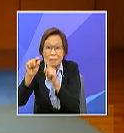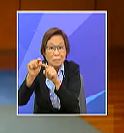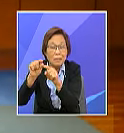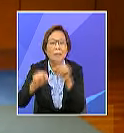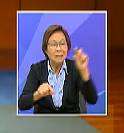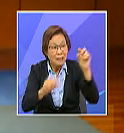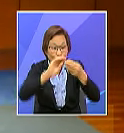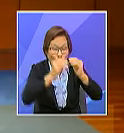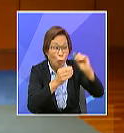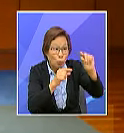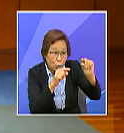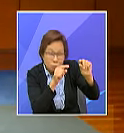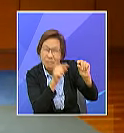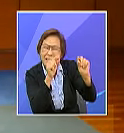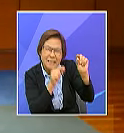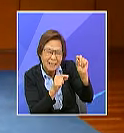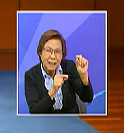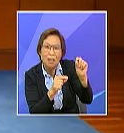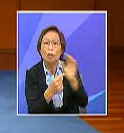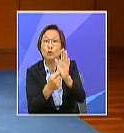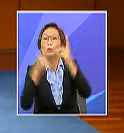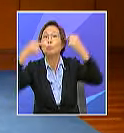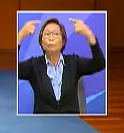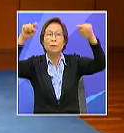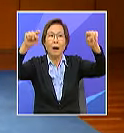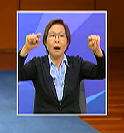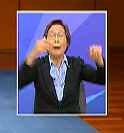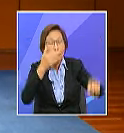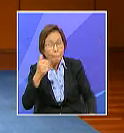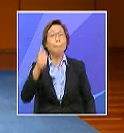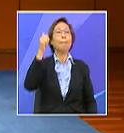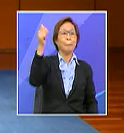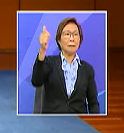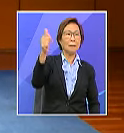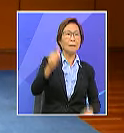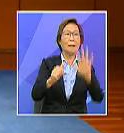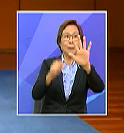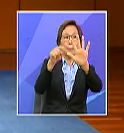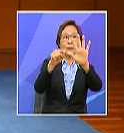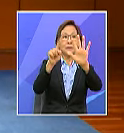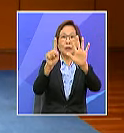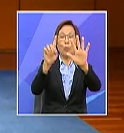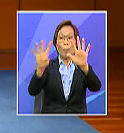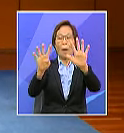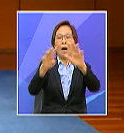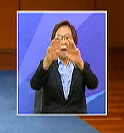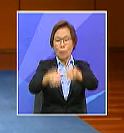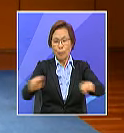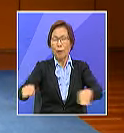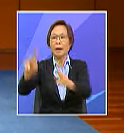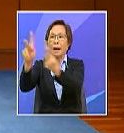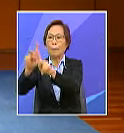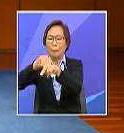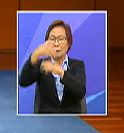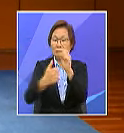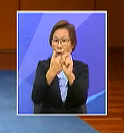menunjukkan bahwa pencapaiannya adalah Hai baik semua pepahat 14 untuk calon 2 Bandar